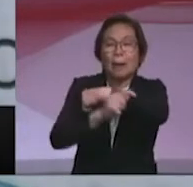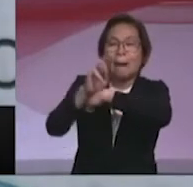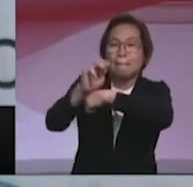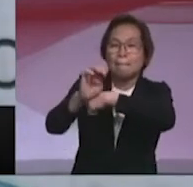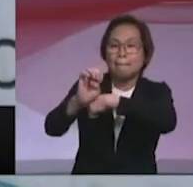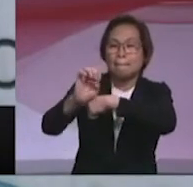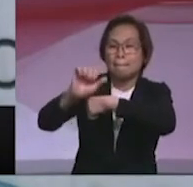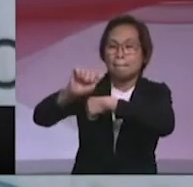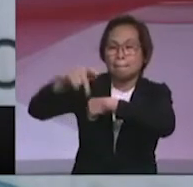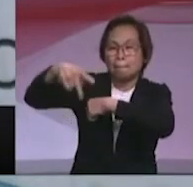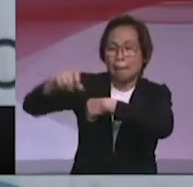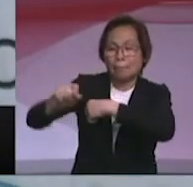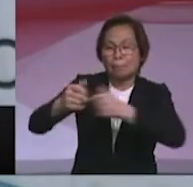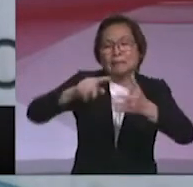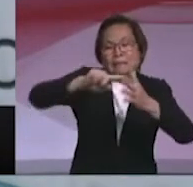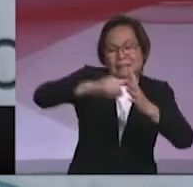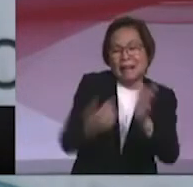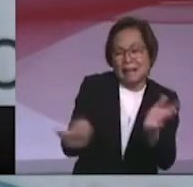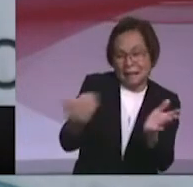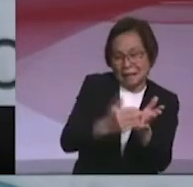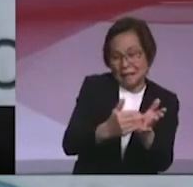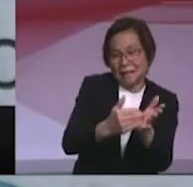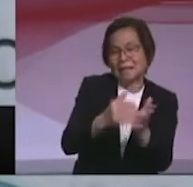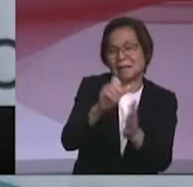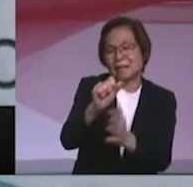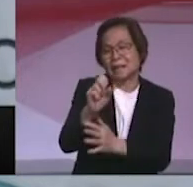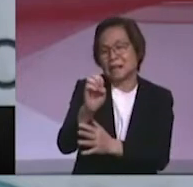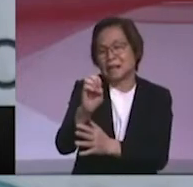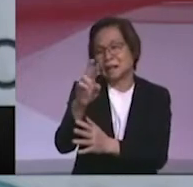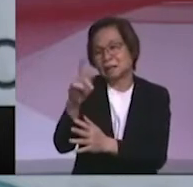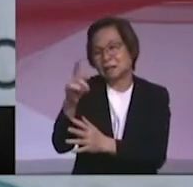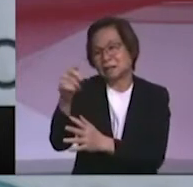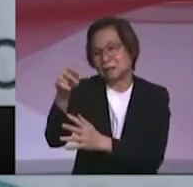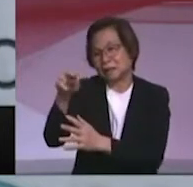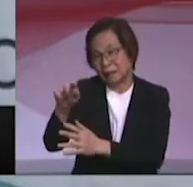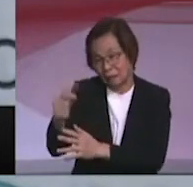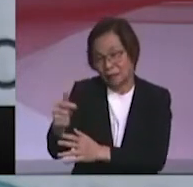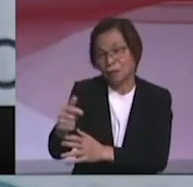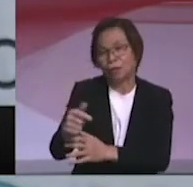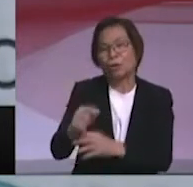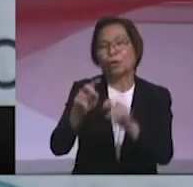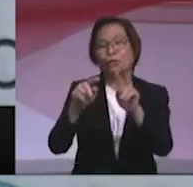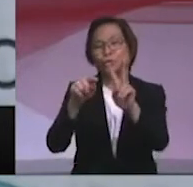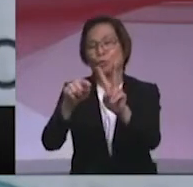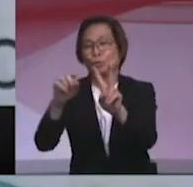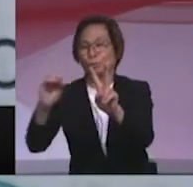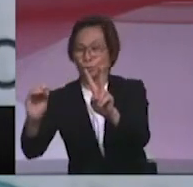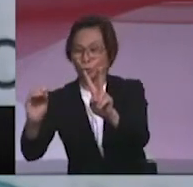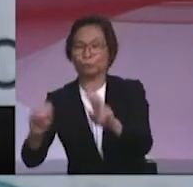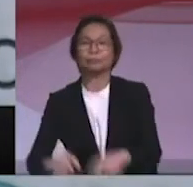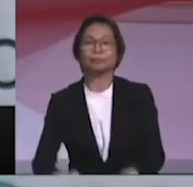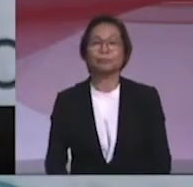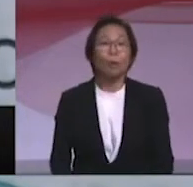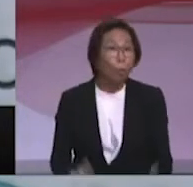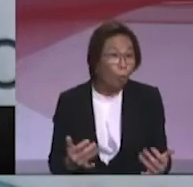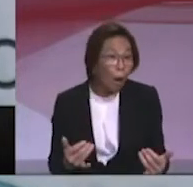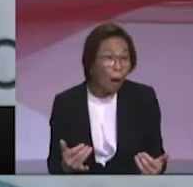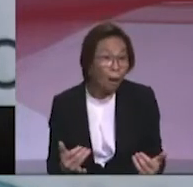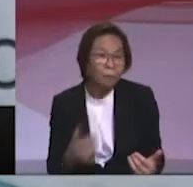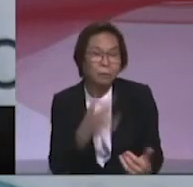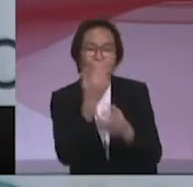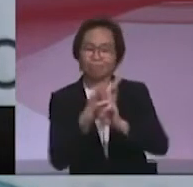Pertanian Malaysia Sedang, iaitu MAIPS ataupun PKRC MAIPS 2.0. Ini adalah sebagai